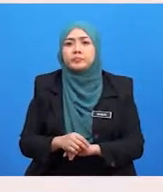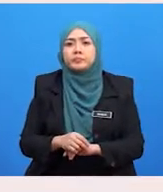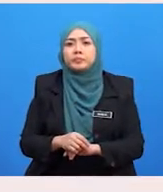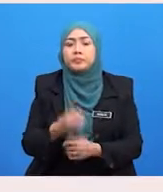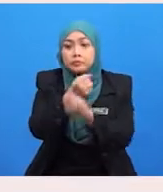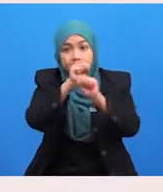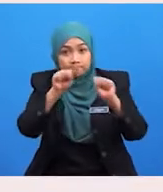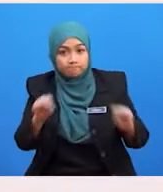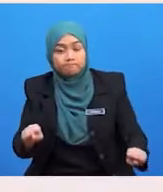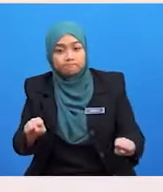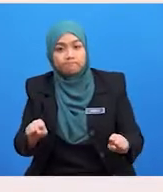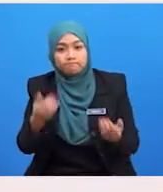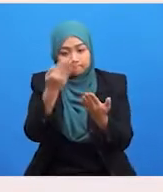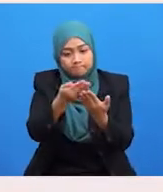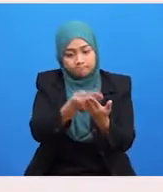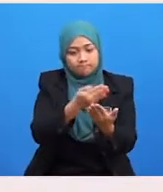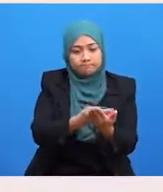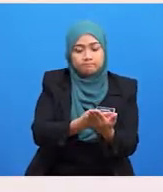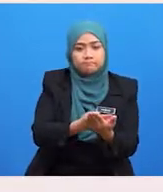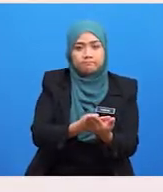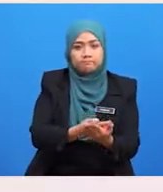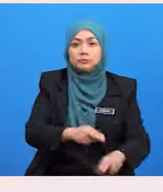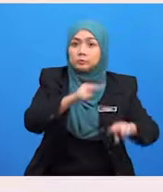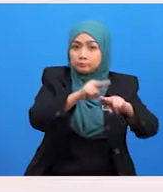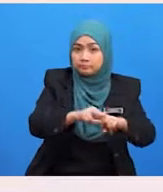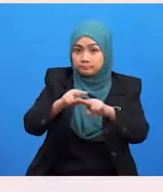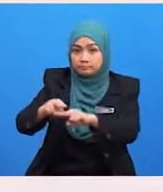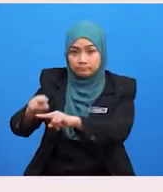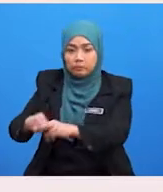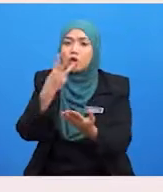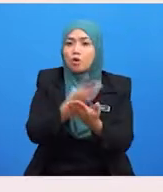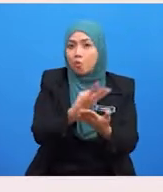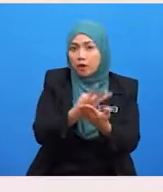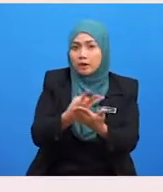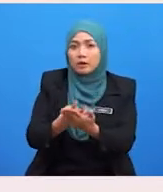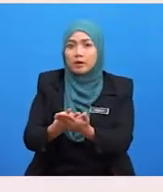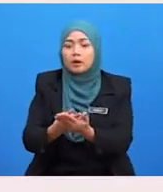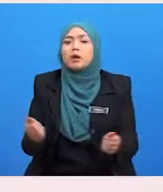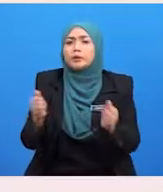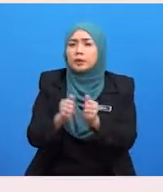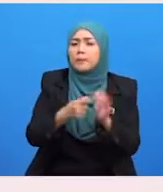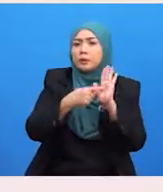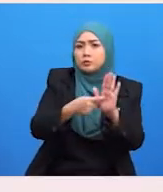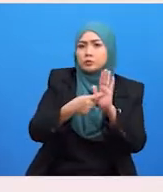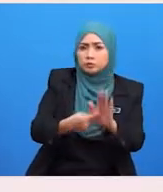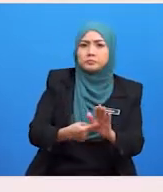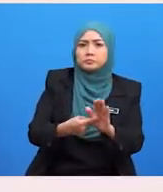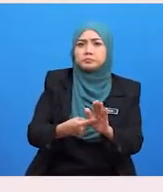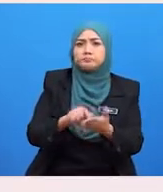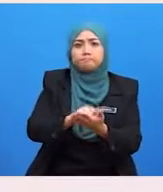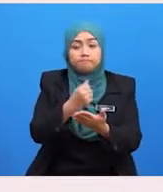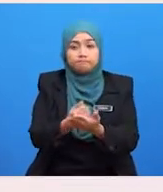ialah penyediaan penyata kedudukan kewangan dengan menunjukkan aset bukan semasa